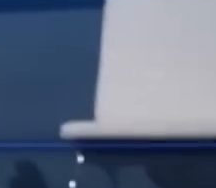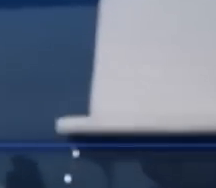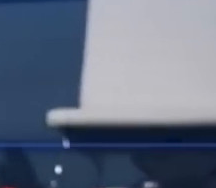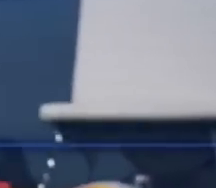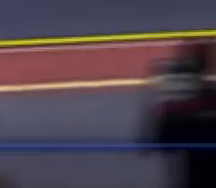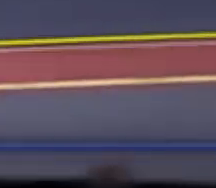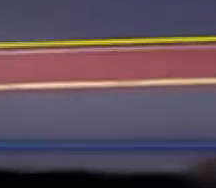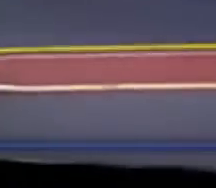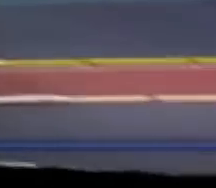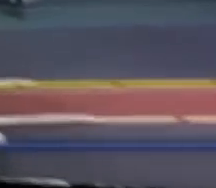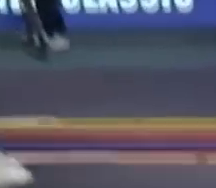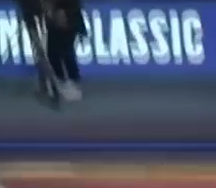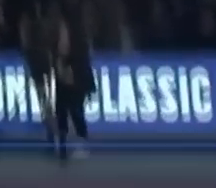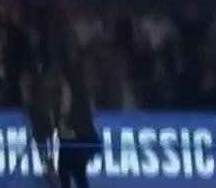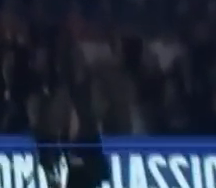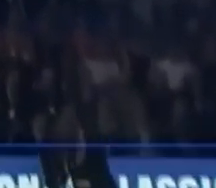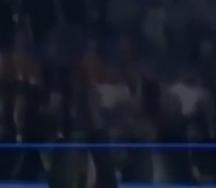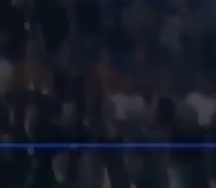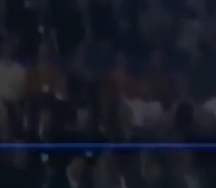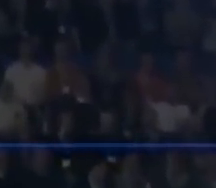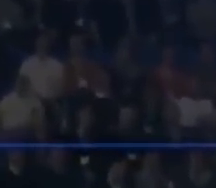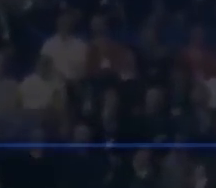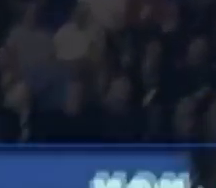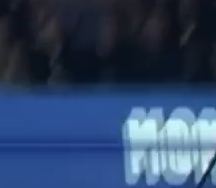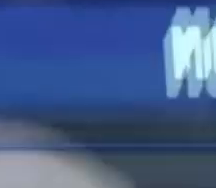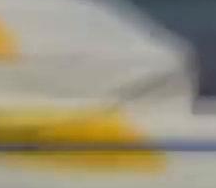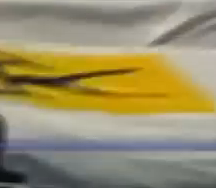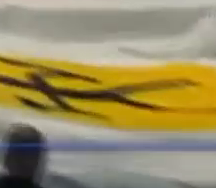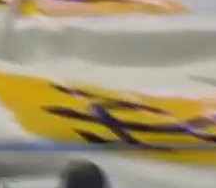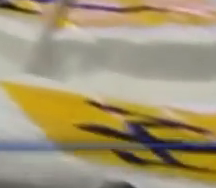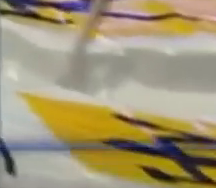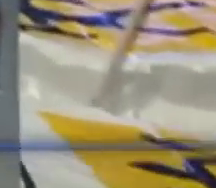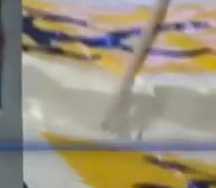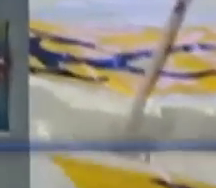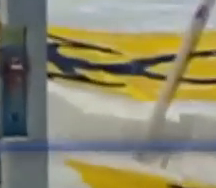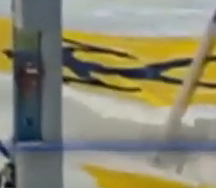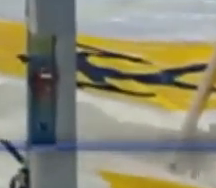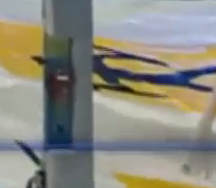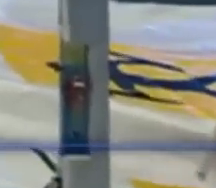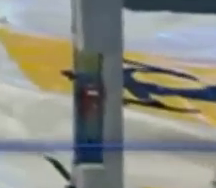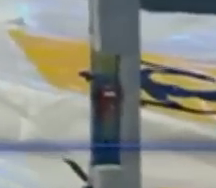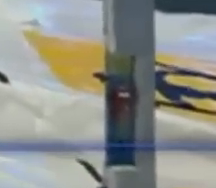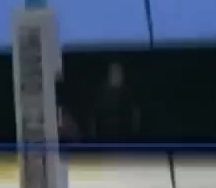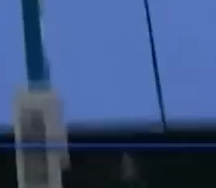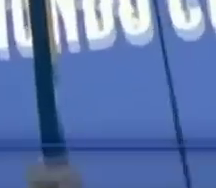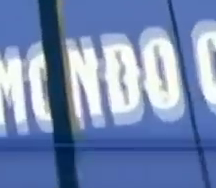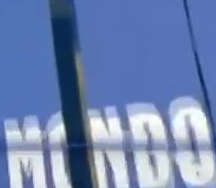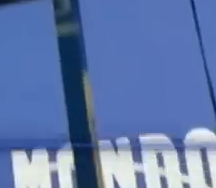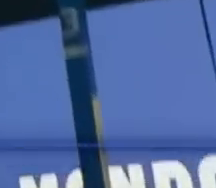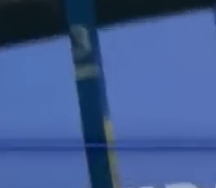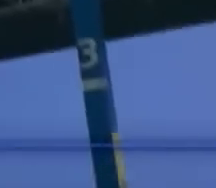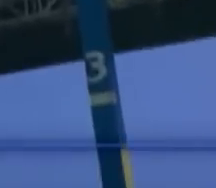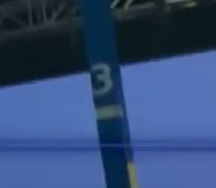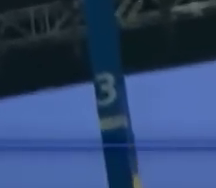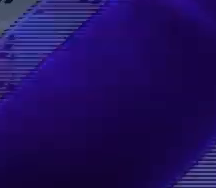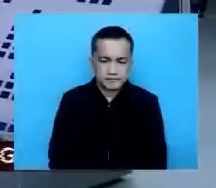At world number 3 pole vaulter na si EJ Obiena nasungkit ang bronze medal sa isang Sweden tournament.